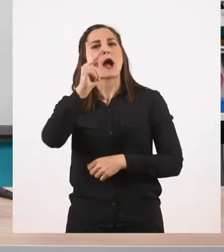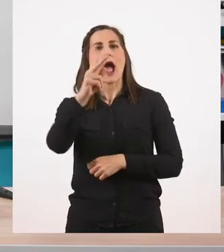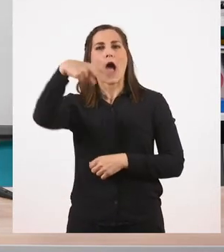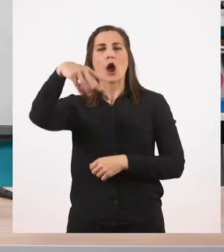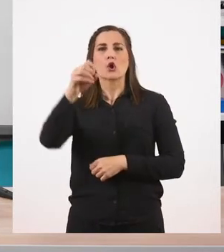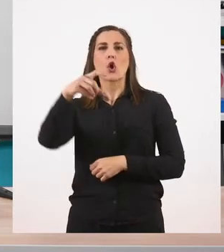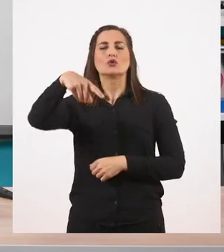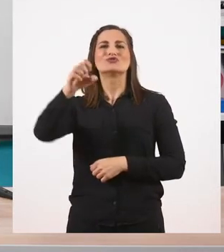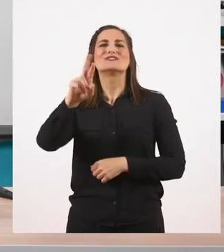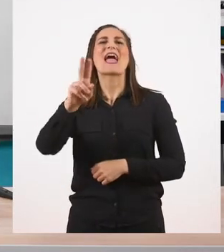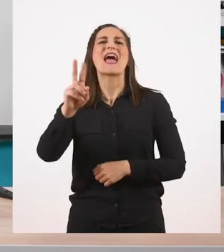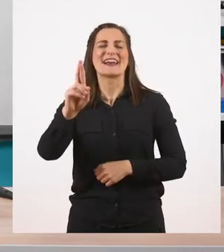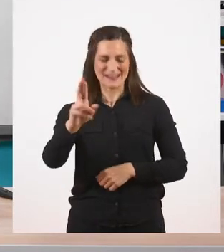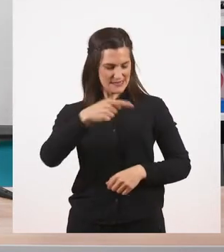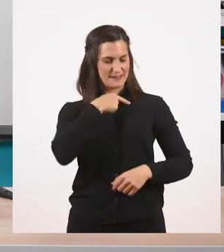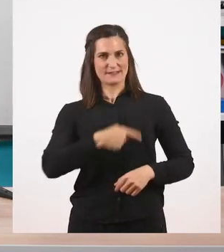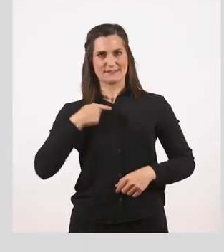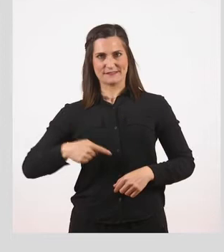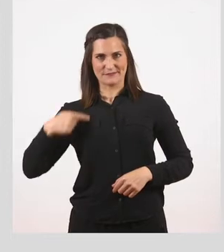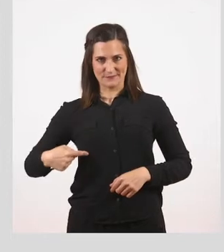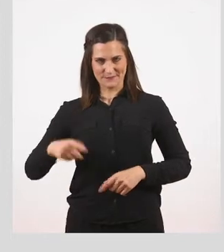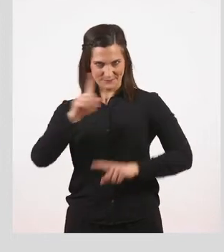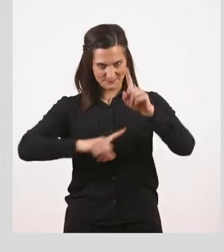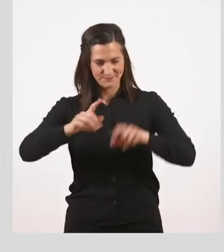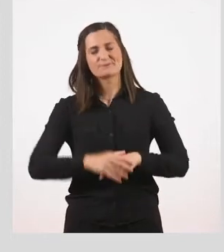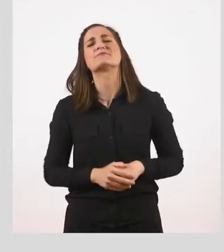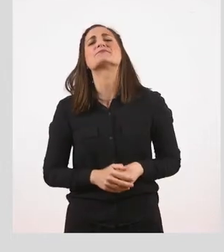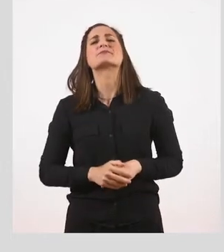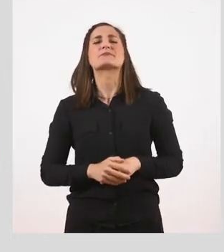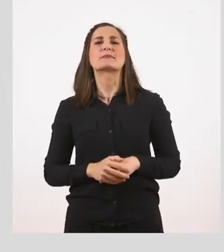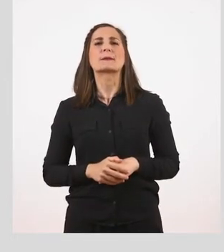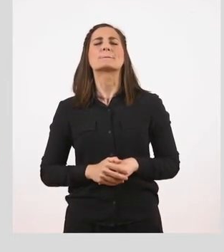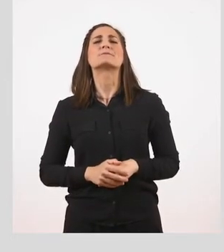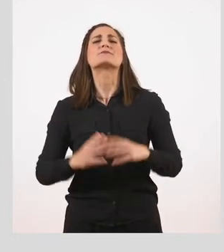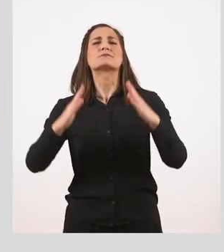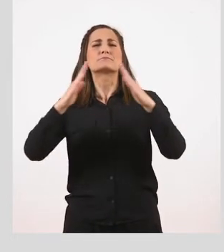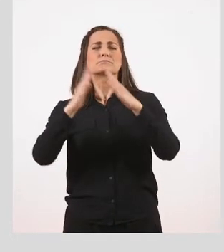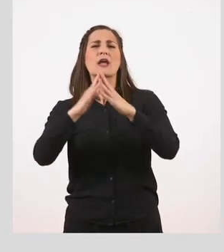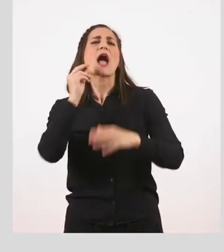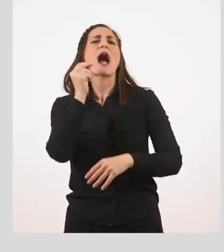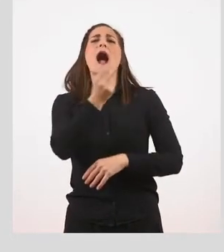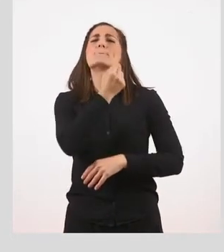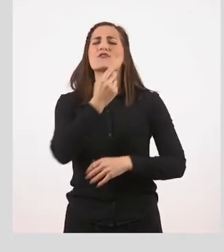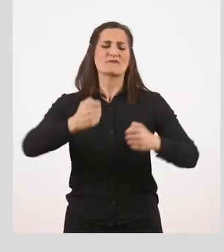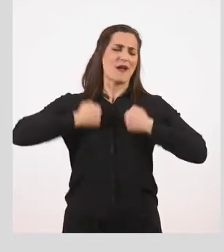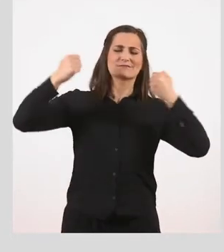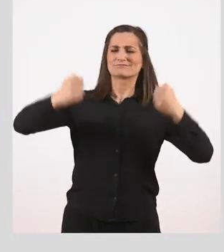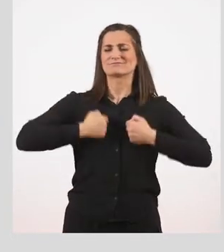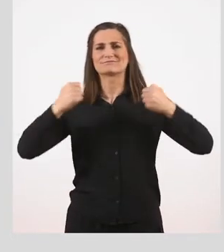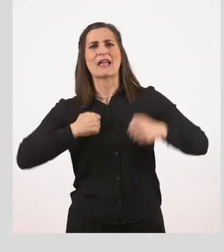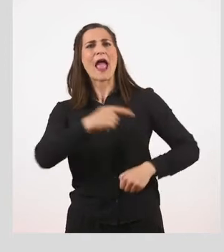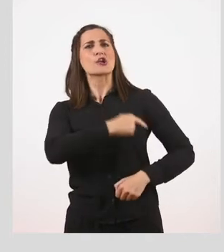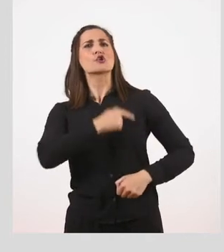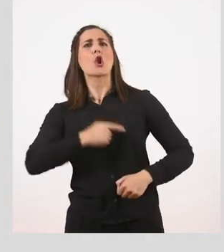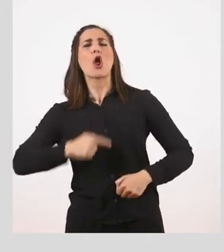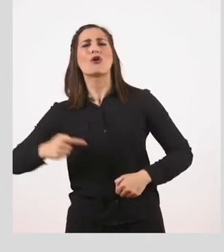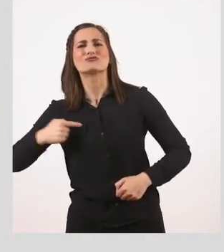λύσουμε μαζί την άσκηση. Παίζοντας στο σπίτι του ένα απόγευμα, ο Κλωτέρ πάτησε πάνω στο κόκκινο φορτηγό του